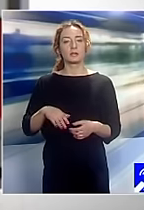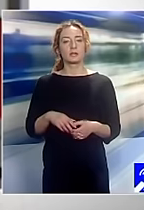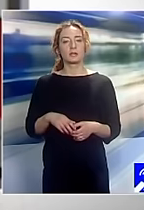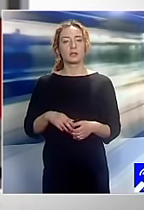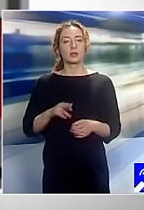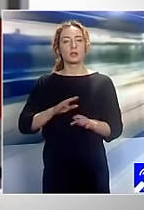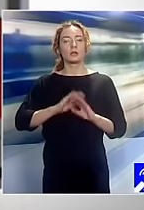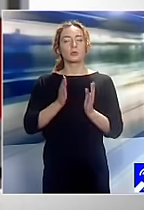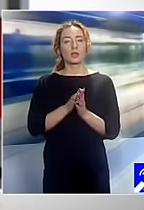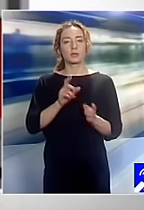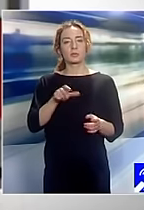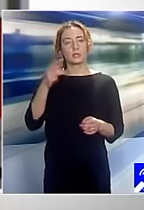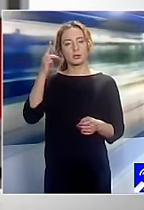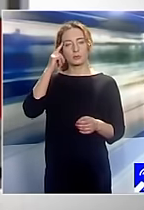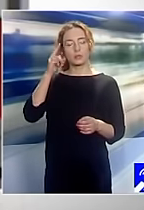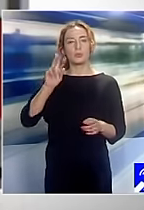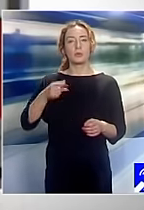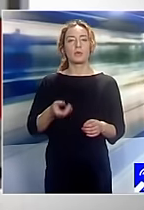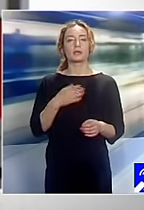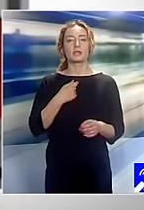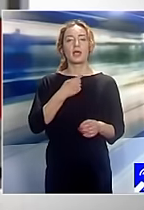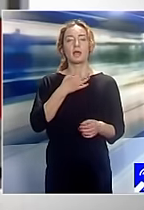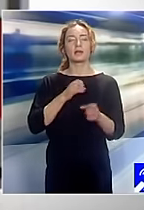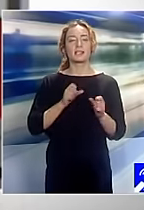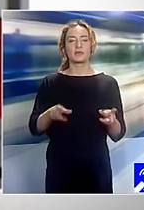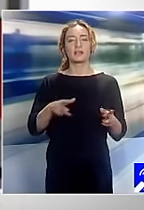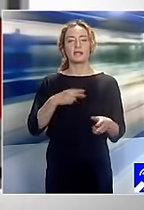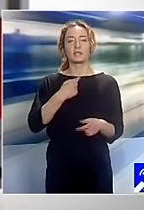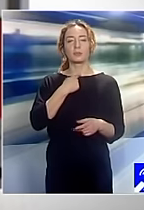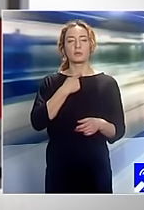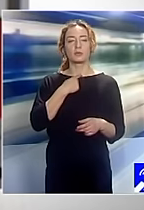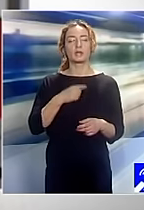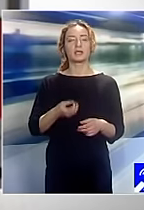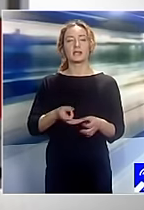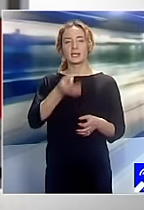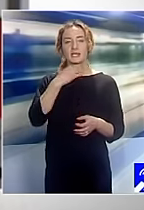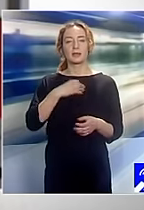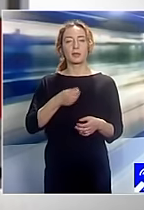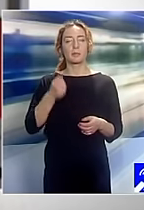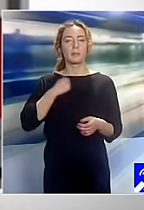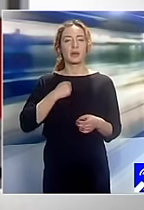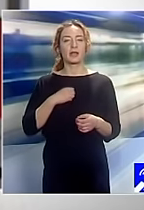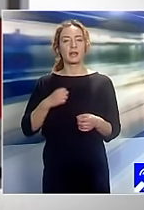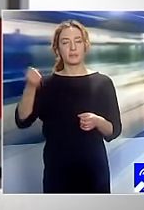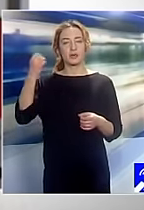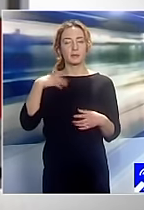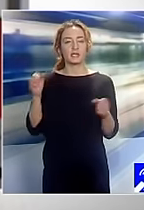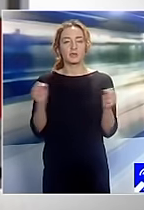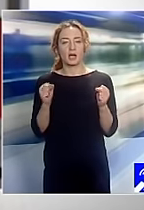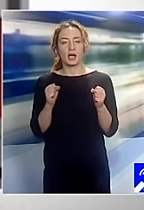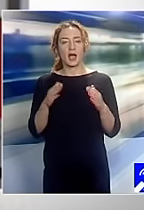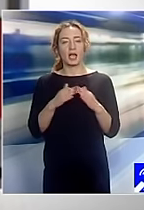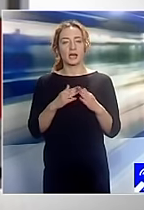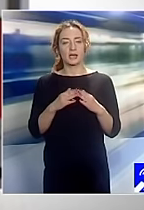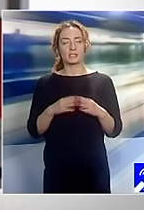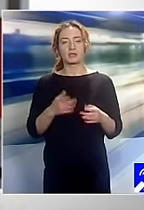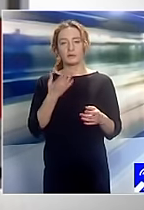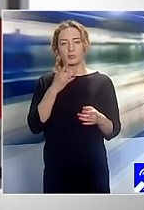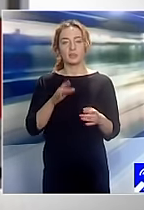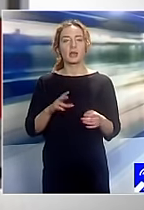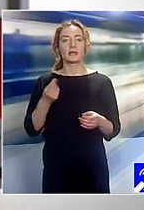lumea le cunoaște. Pot să-și ia dezinfectante pentru gât, să consume lichide, o baie fierbinte și să stea acasă. Dacă este copil,